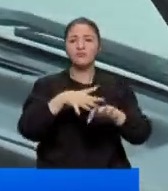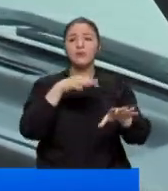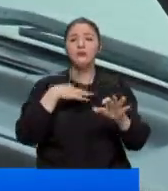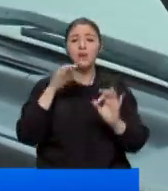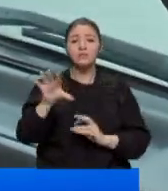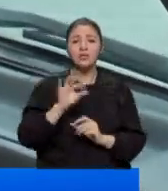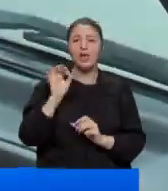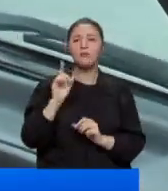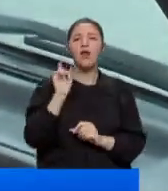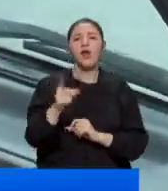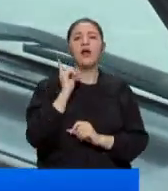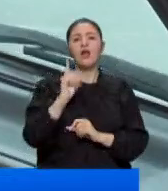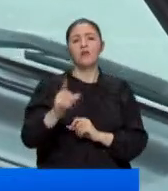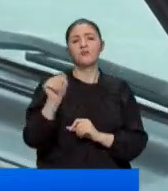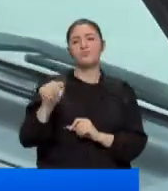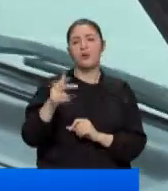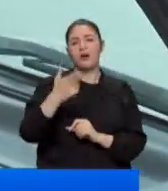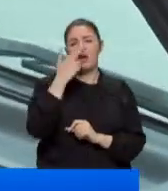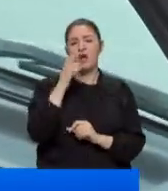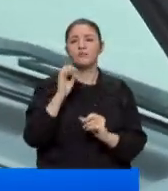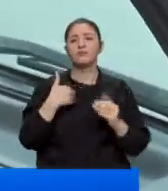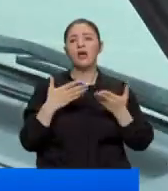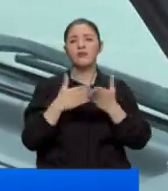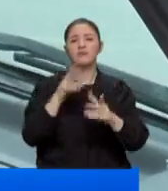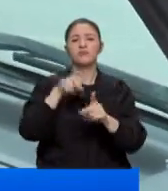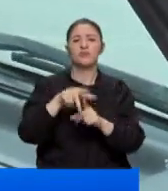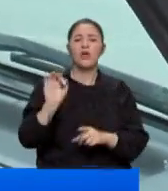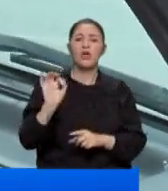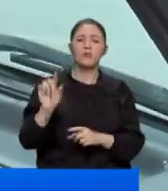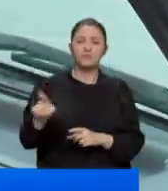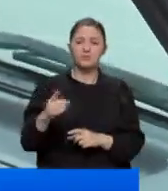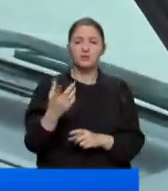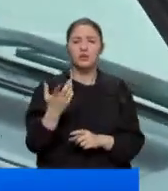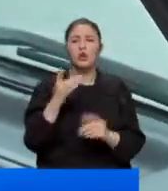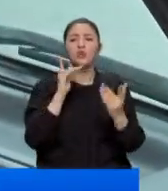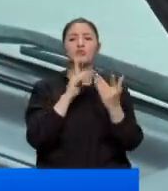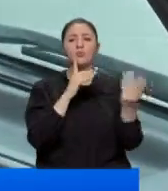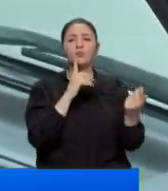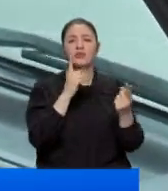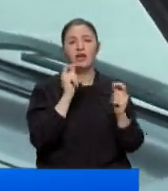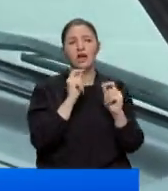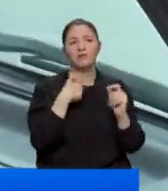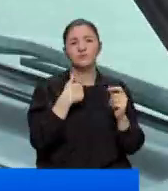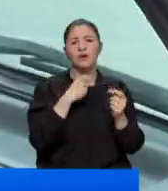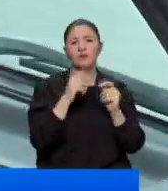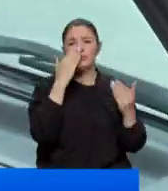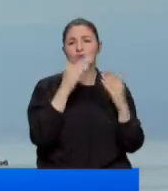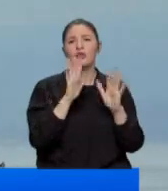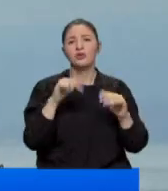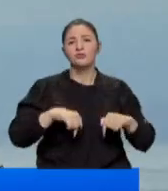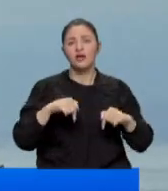tercih ediyoruz. Sık sık gelip gidiyoruz buraya. Hep feribotu tercih ediyoruz. Yani köprü ekonomik durumumuz uygun değil şu